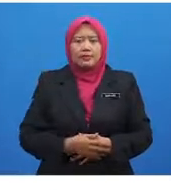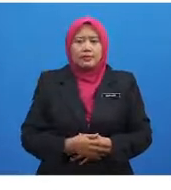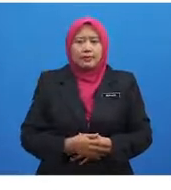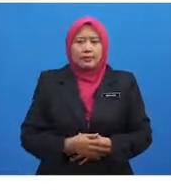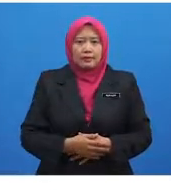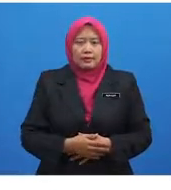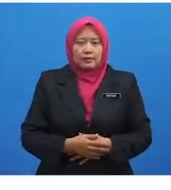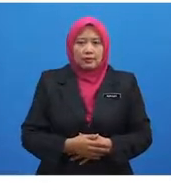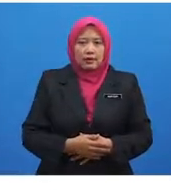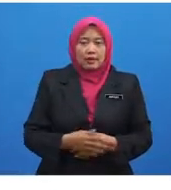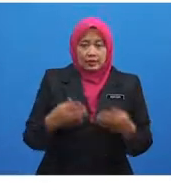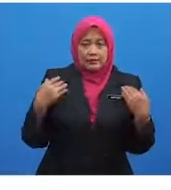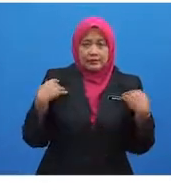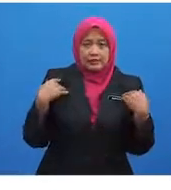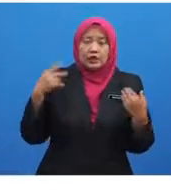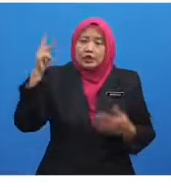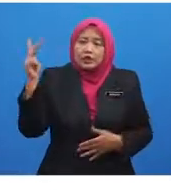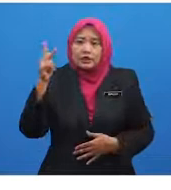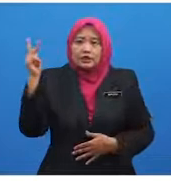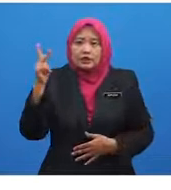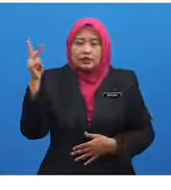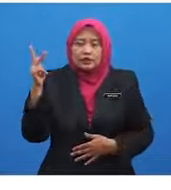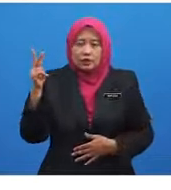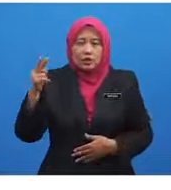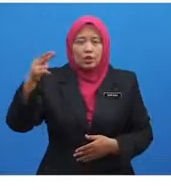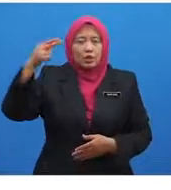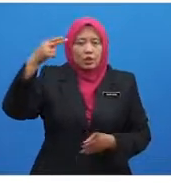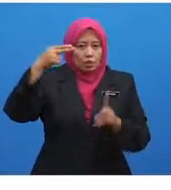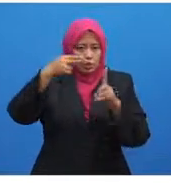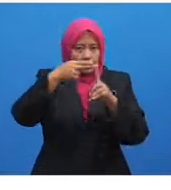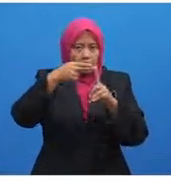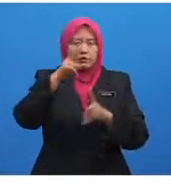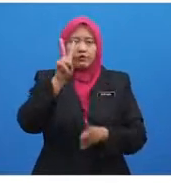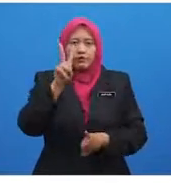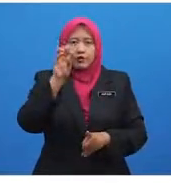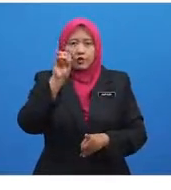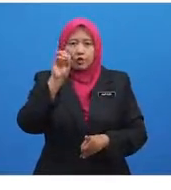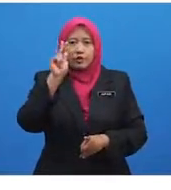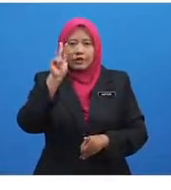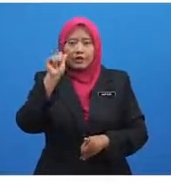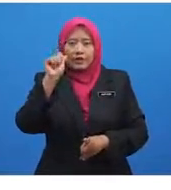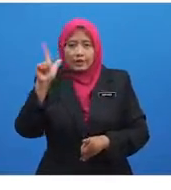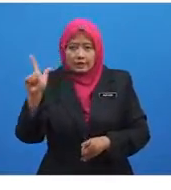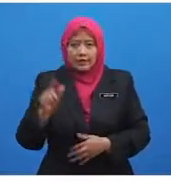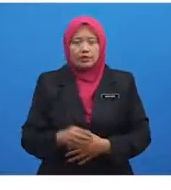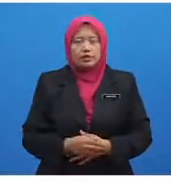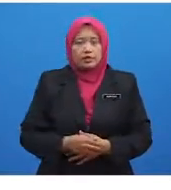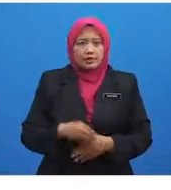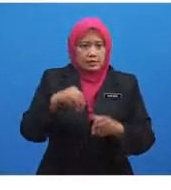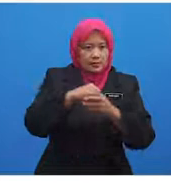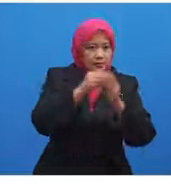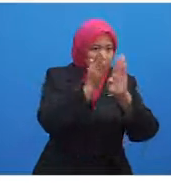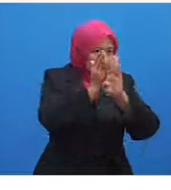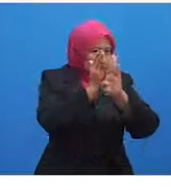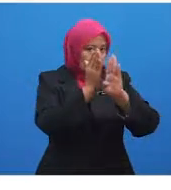pasti melalui kekerapan penggunaan huruf vokal dalam setiap perkataan yang membentuk baris ayat